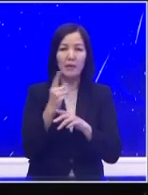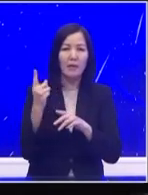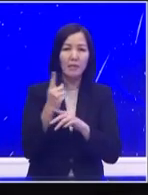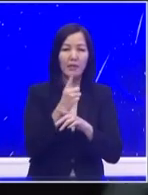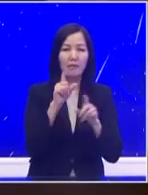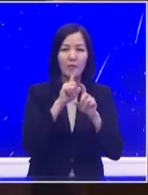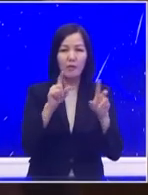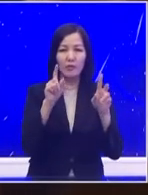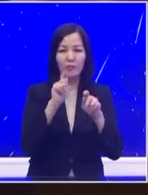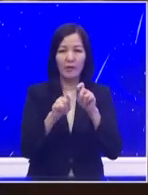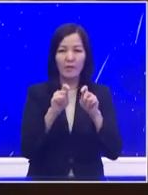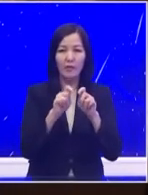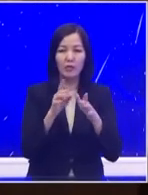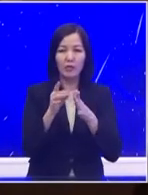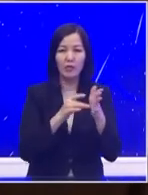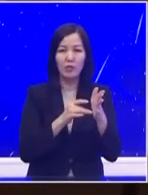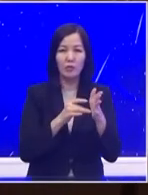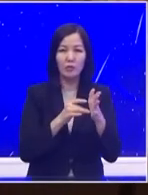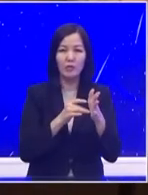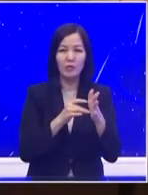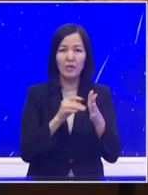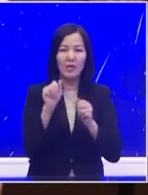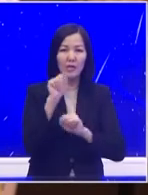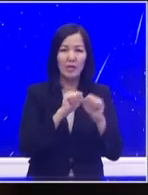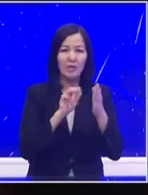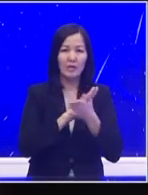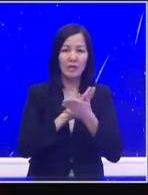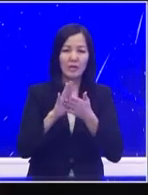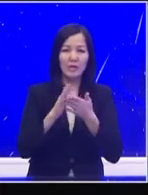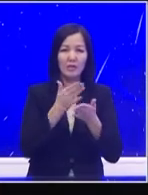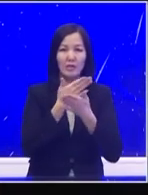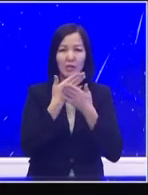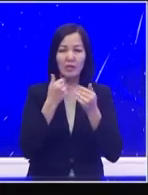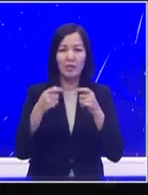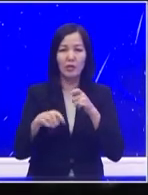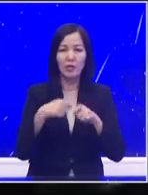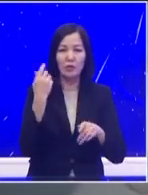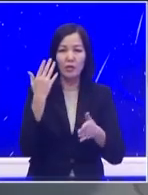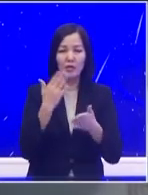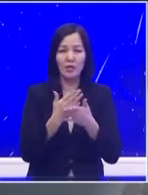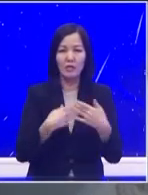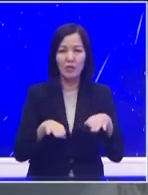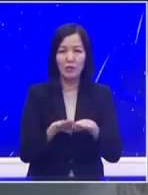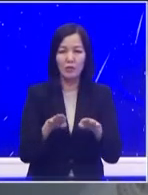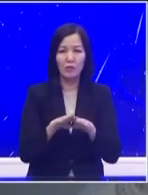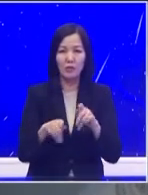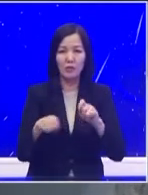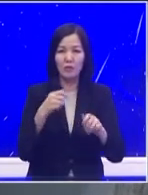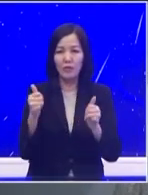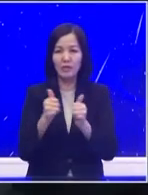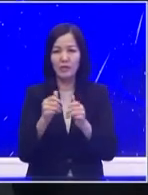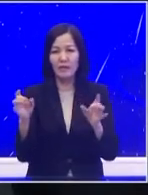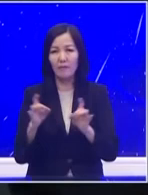объекту, проверяющие сразу обнаружили несоблюдение санитарно-эпидемиологических норм. Такое же нарушение выявлено и в соседнем